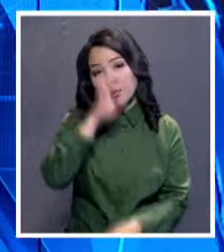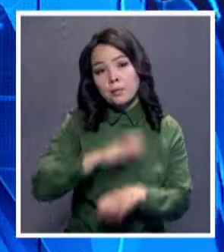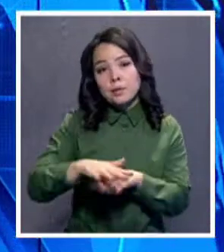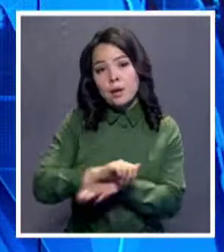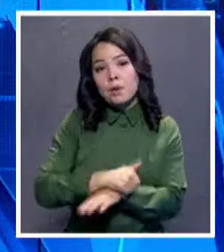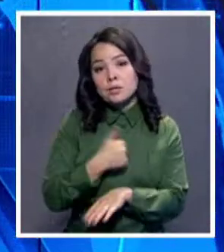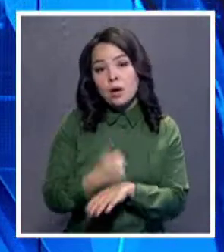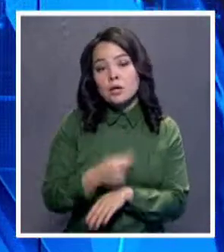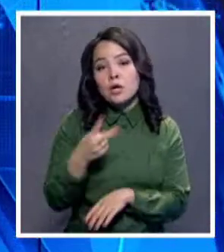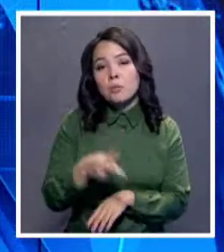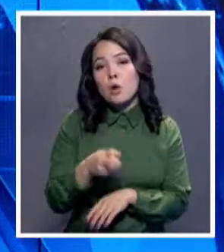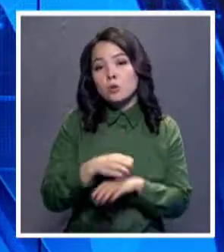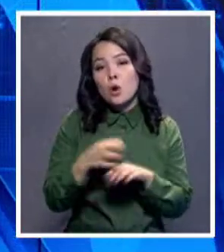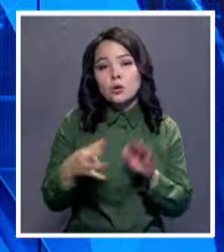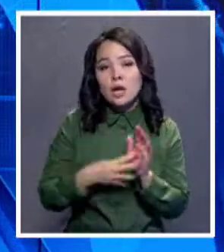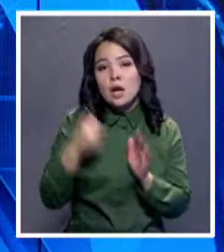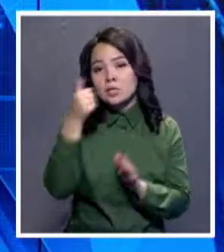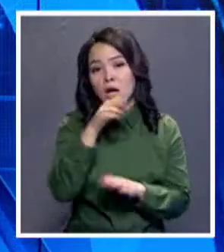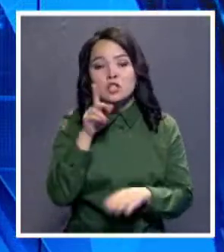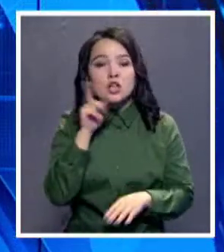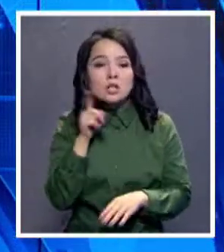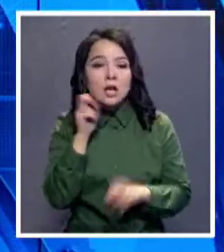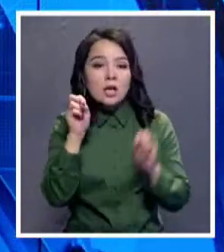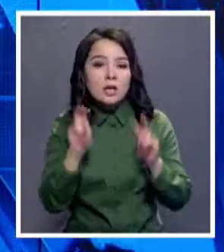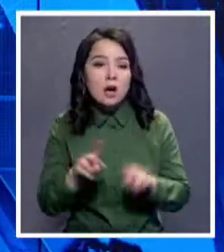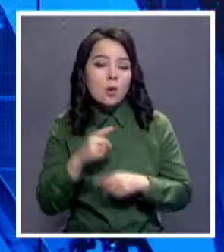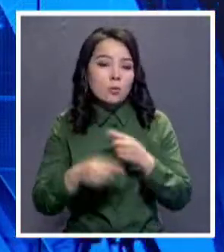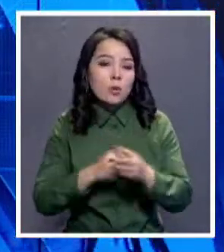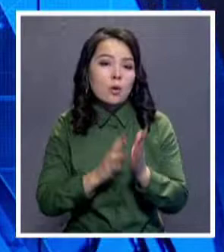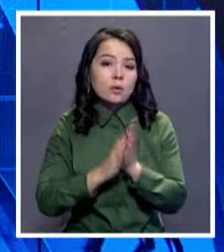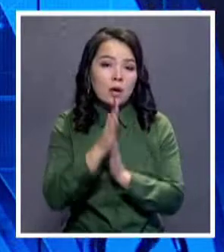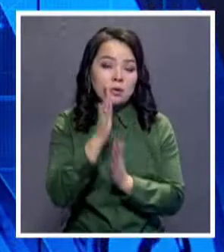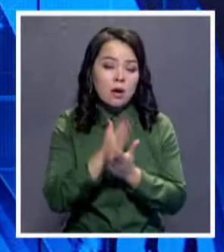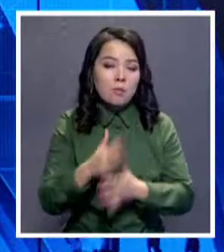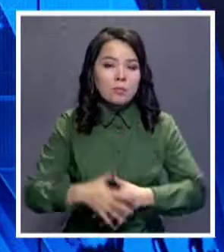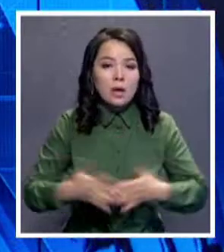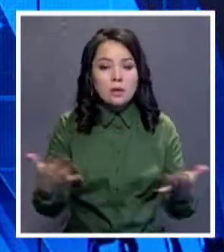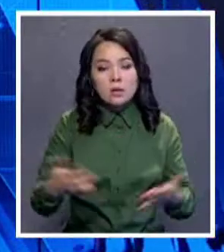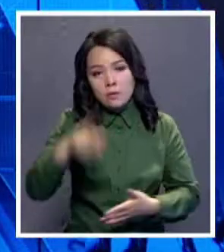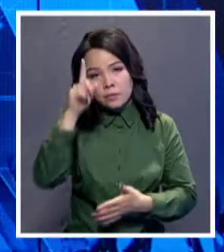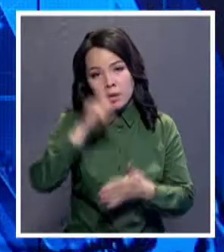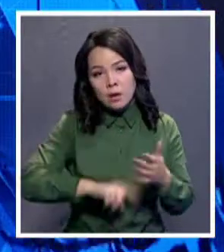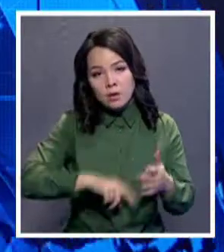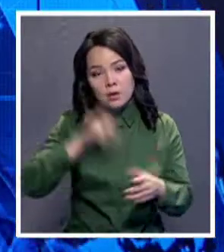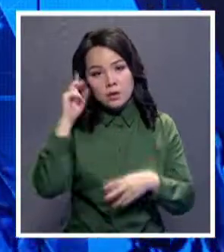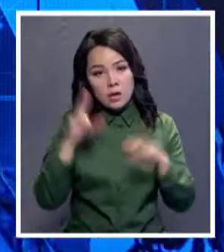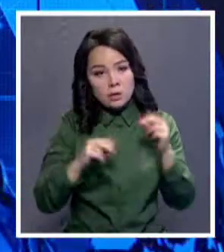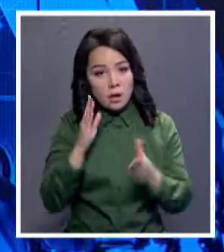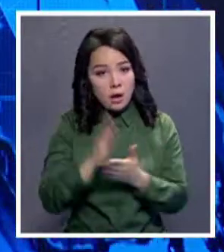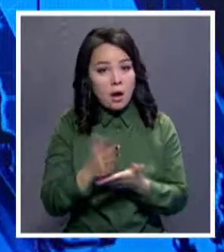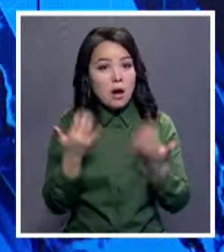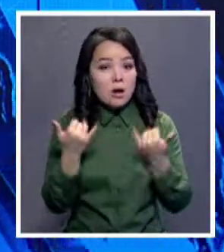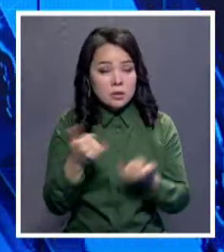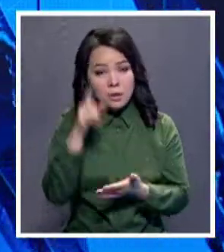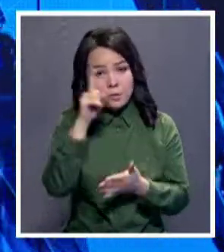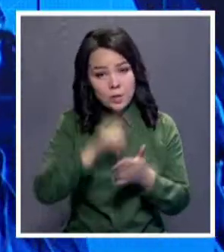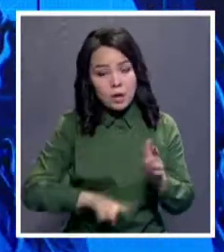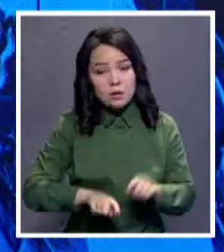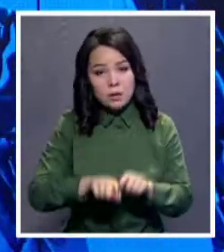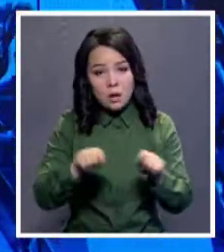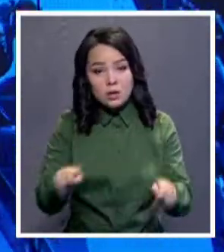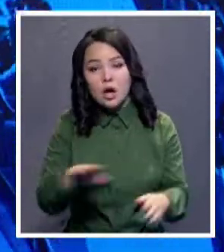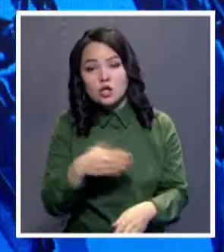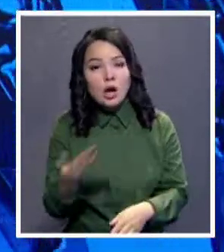Мемлекет басшысы 2019 жылды жастарға арнау арқылы өскелең ұрпаққа зор сенім артып отыр. Сондықтан олар сенім үдесінен шығу үшін